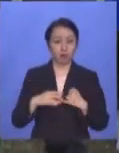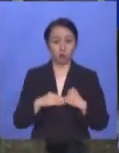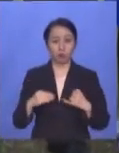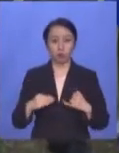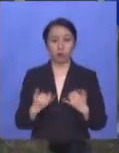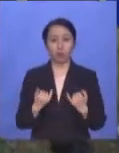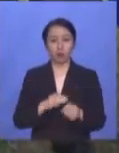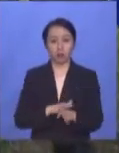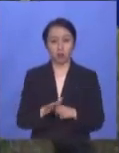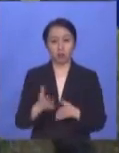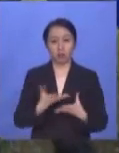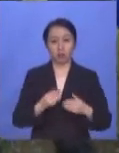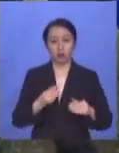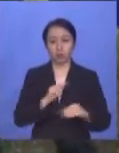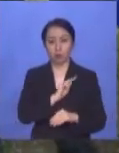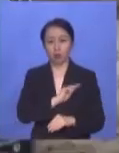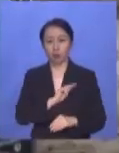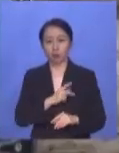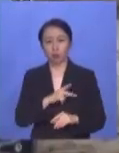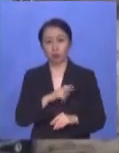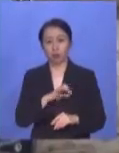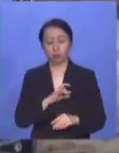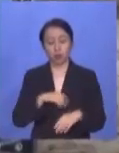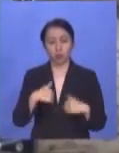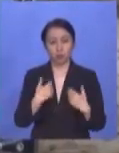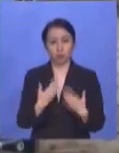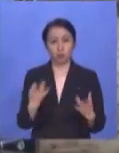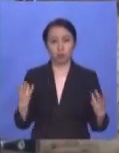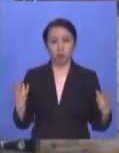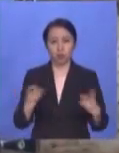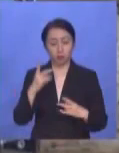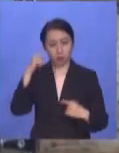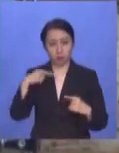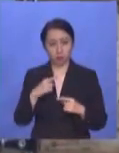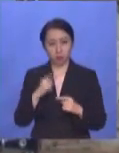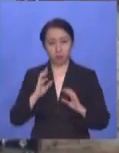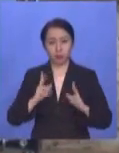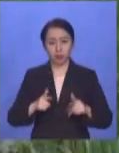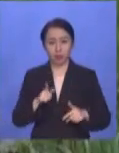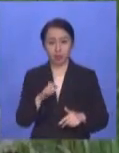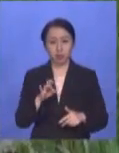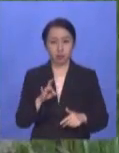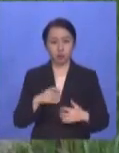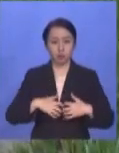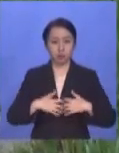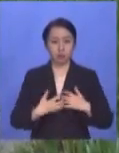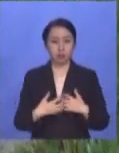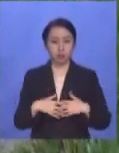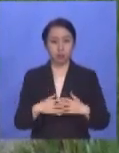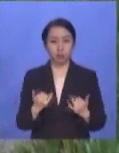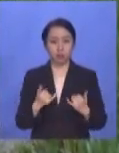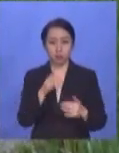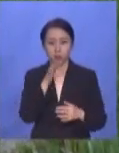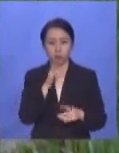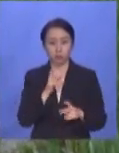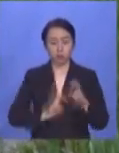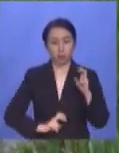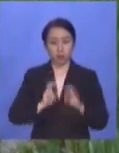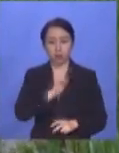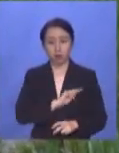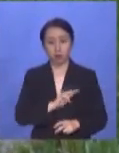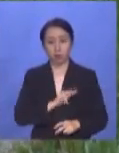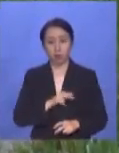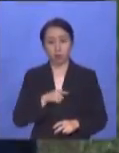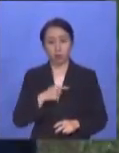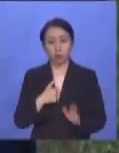Для реализации весенне-полевых работ товарищество обеспечено необходимой техникой, ГСМ и запчастями. В настоящее время на предприятии